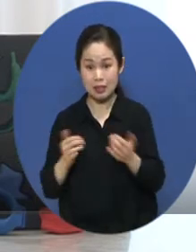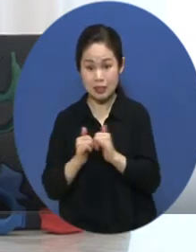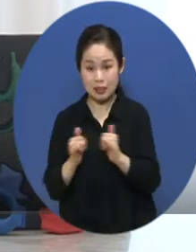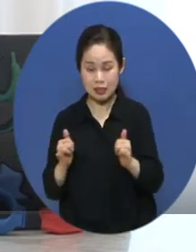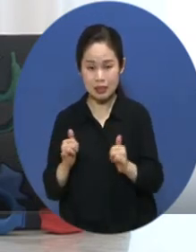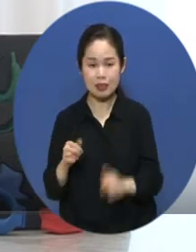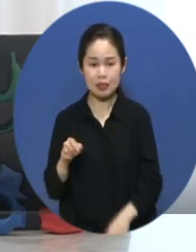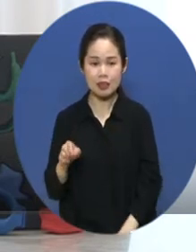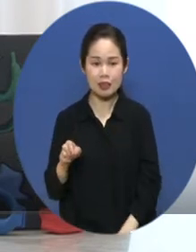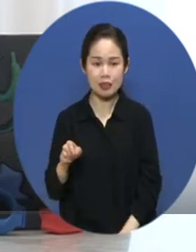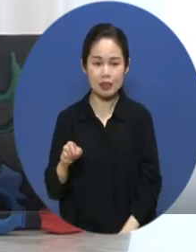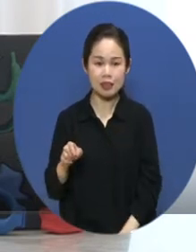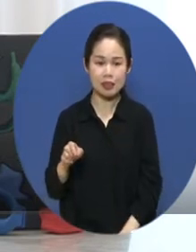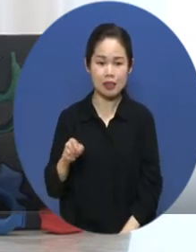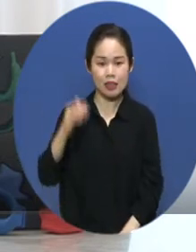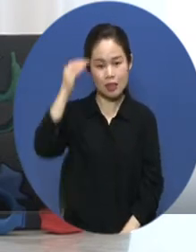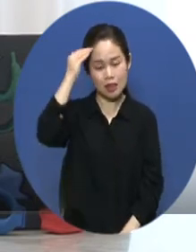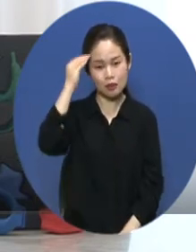같은 경우에는